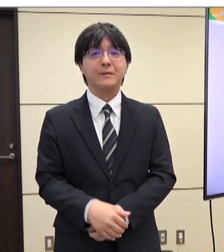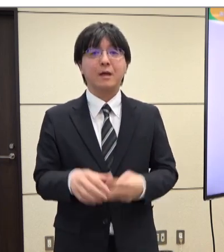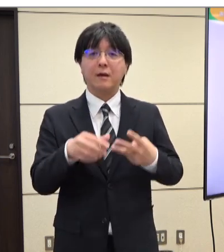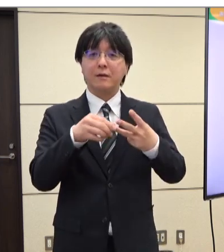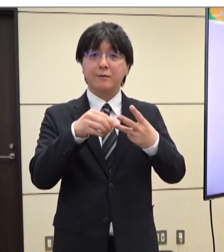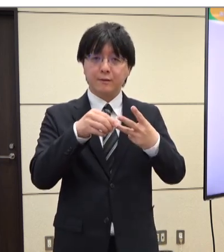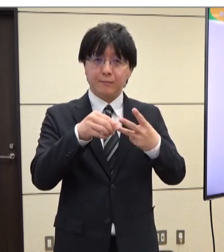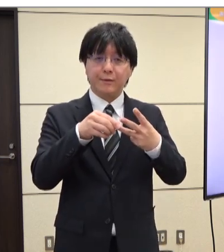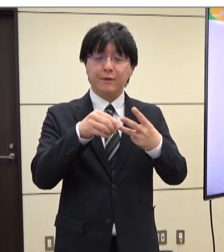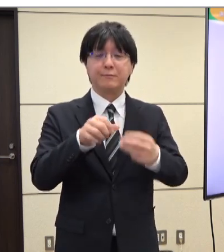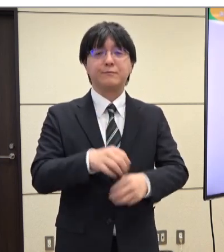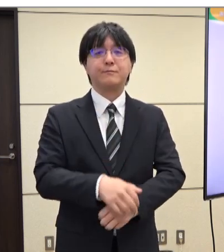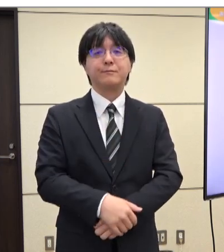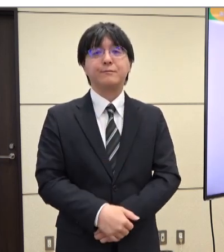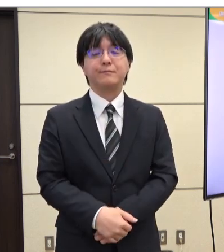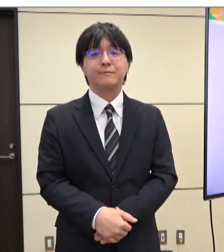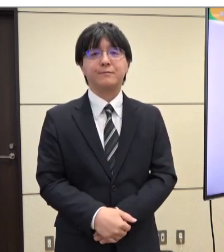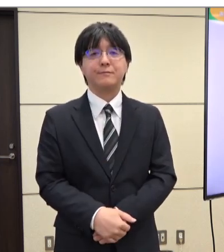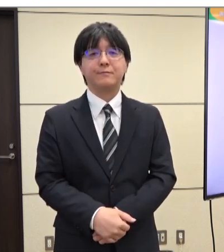3点目は、